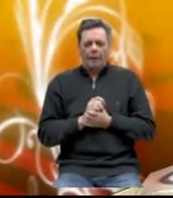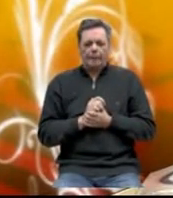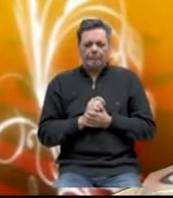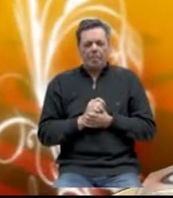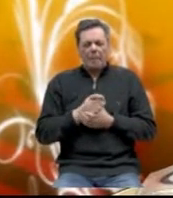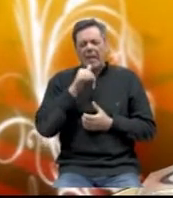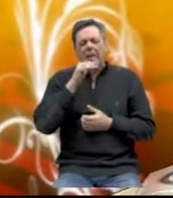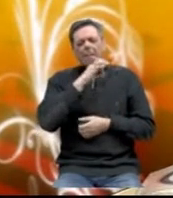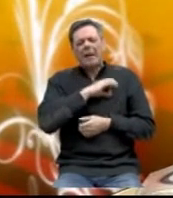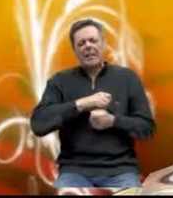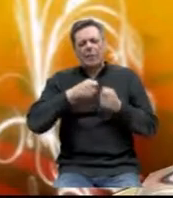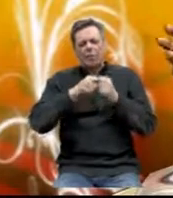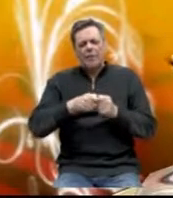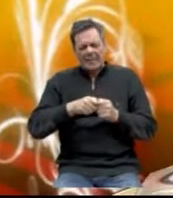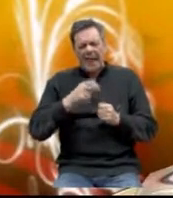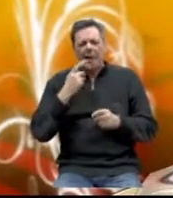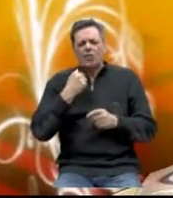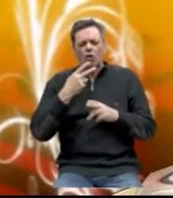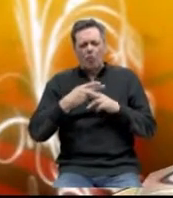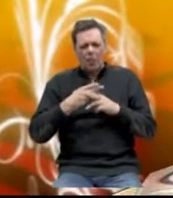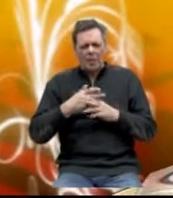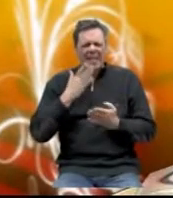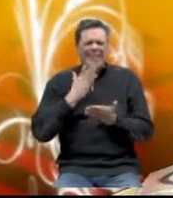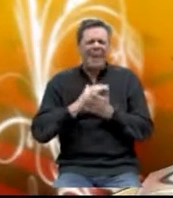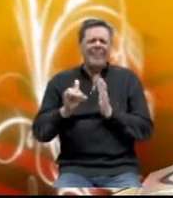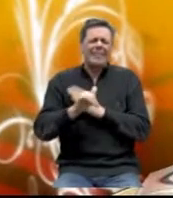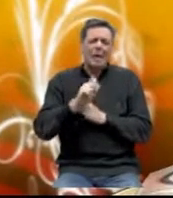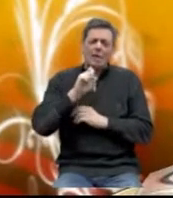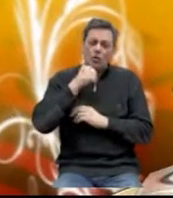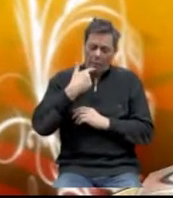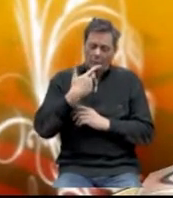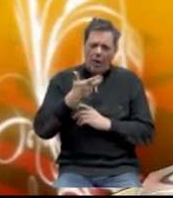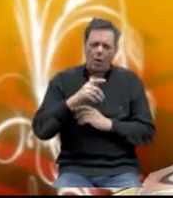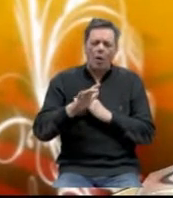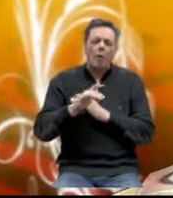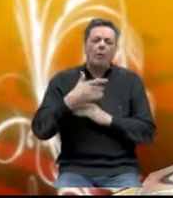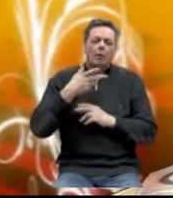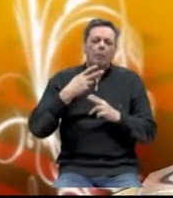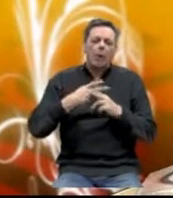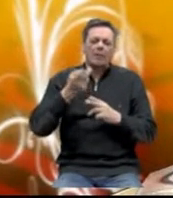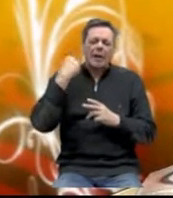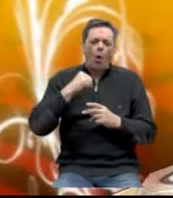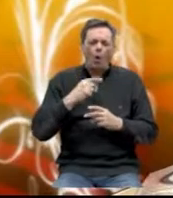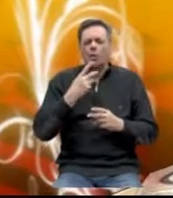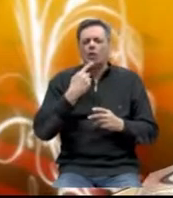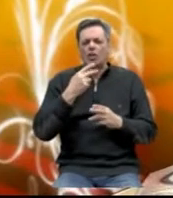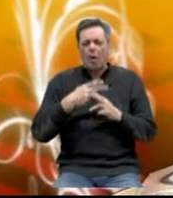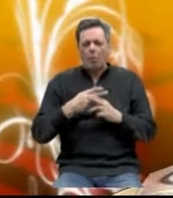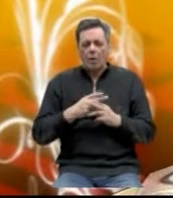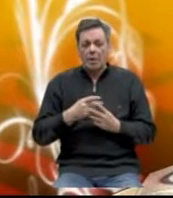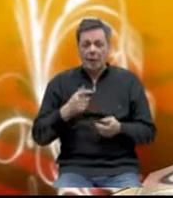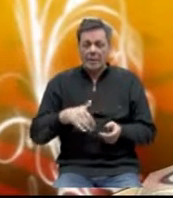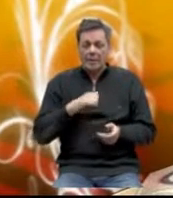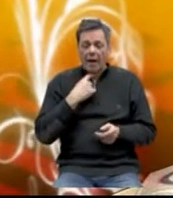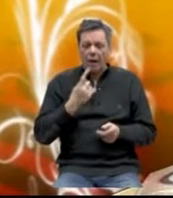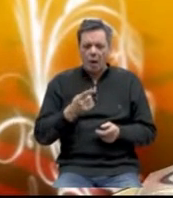za dijabetes. Da, on je rekao svaki 11. čovjek nas u svijetu boluje od dijabetesa sad trenutno, a sad je rekao